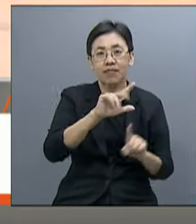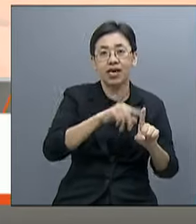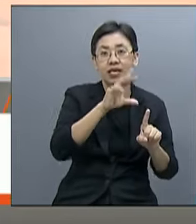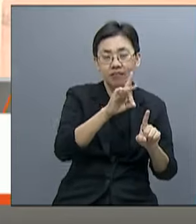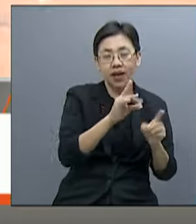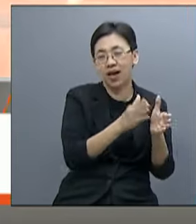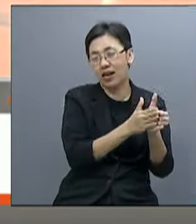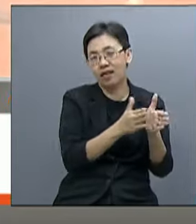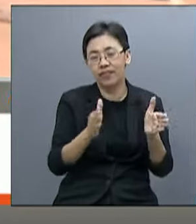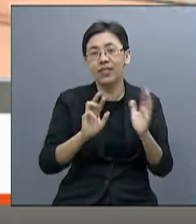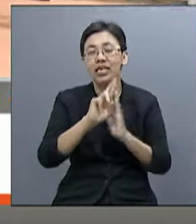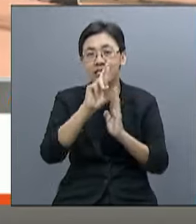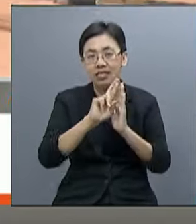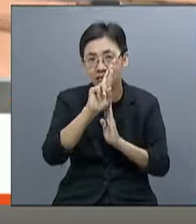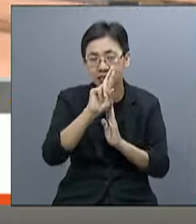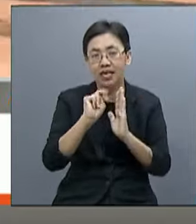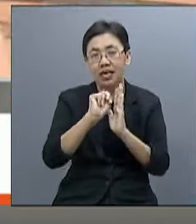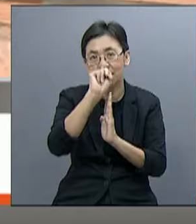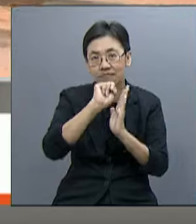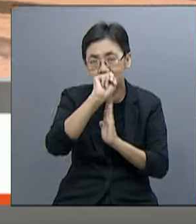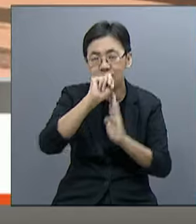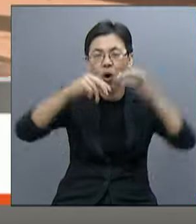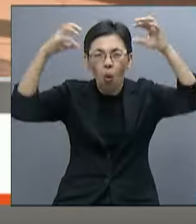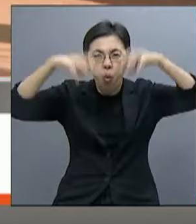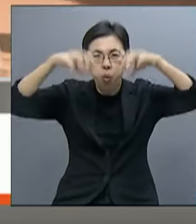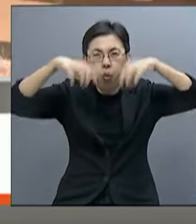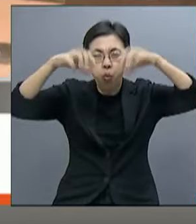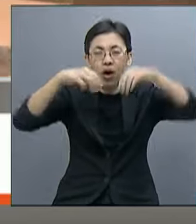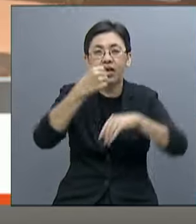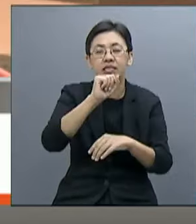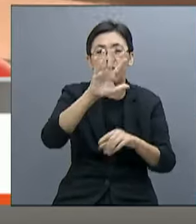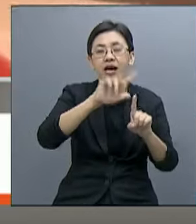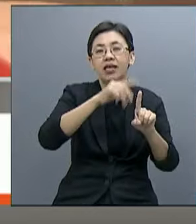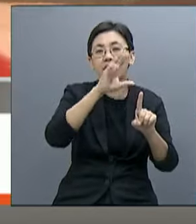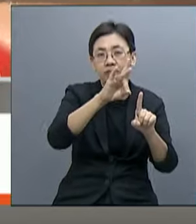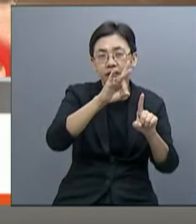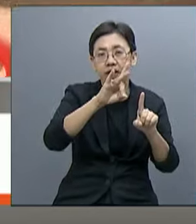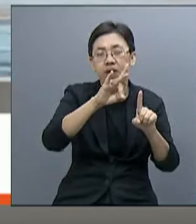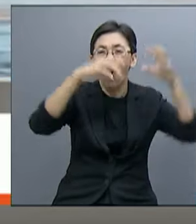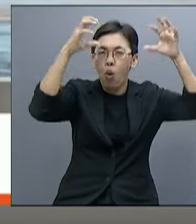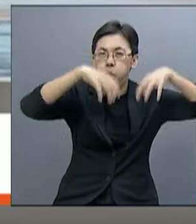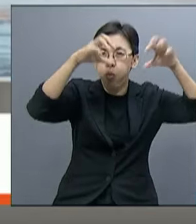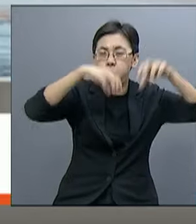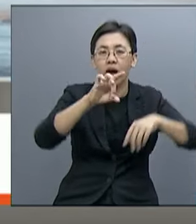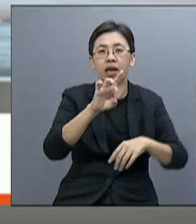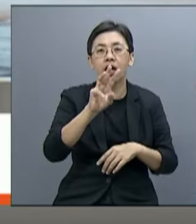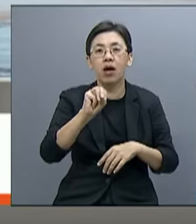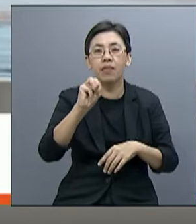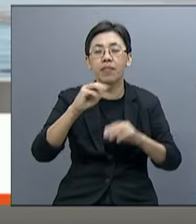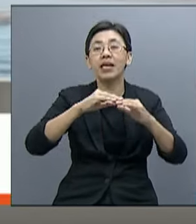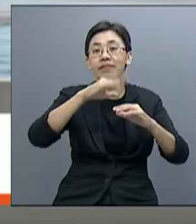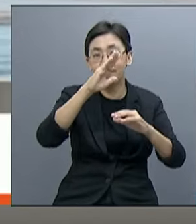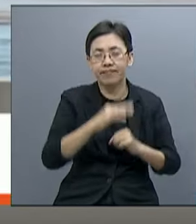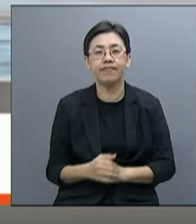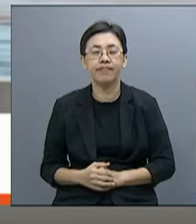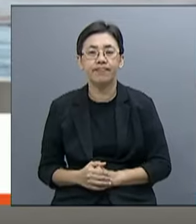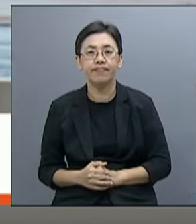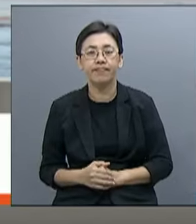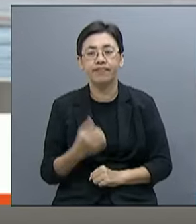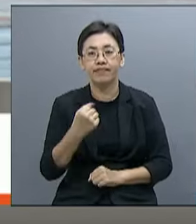เชียงรายกับน่านตอนบนนี่ฝนตกตั้งแต่วันที่15แต่ตกในเกณฑ์ที่เรียกว่าประมาณ100มิลลิเมตรโดยทั่วไปนะครับอันนี้วันที่